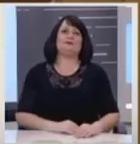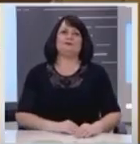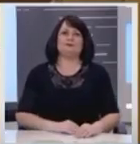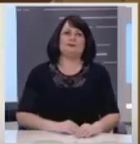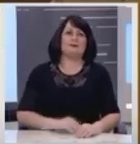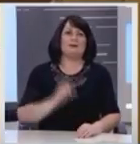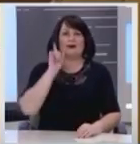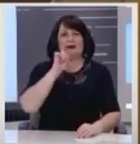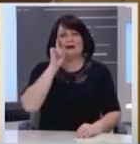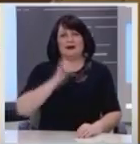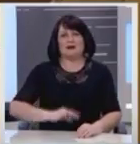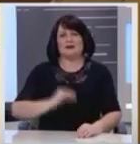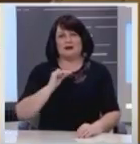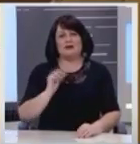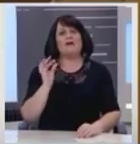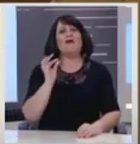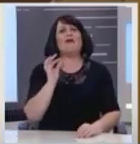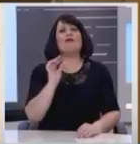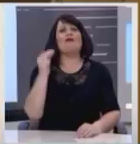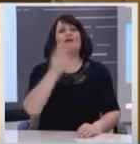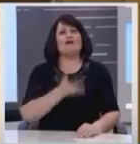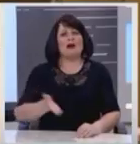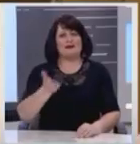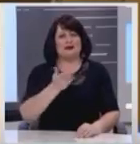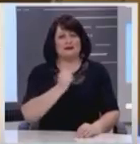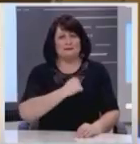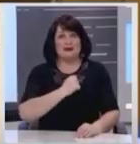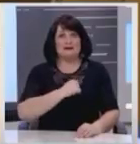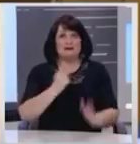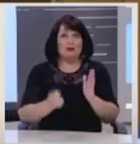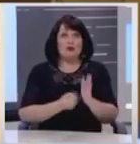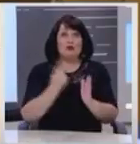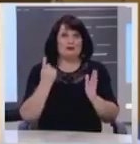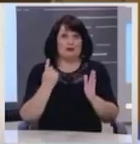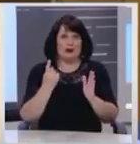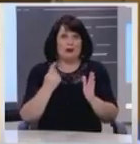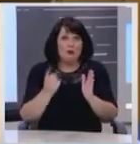Κυρίες και κύριοι συνάδελφοι, θεωρώ ότι σε μεγάλο βαθμό, ίσως για πρώτη φορά σε τόσο μεγάλο βαθμό,